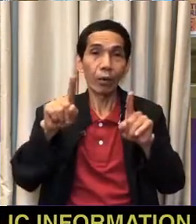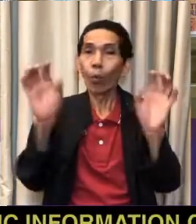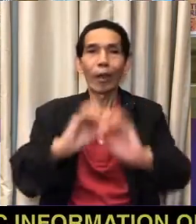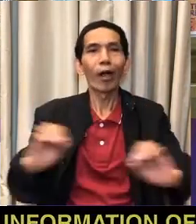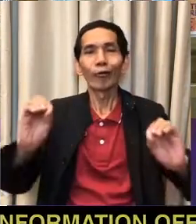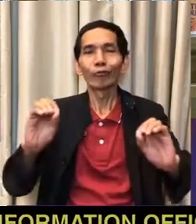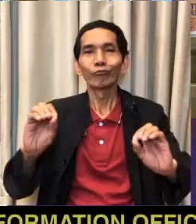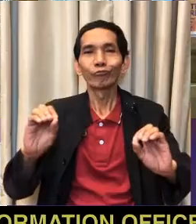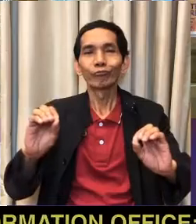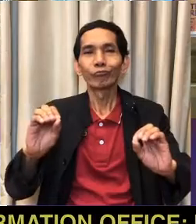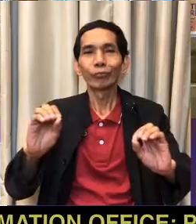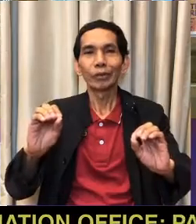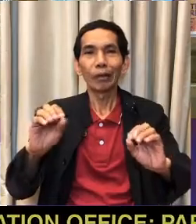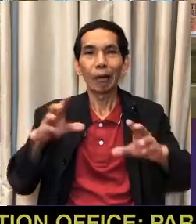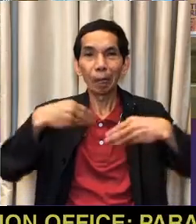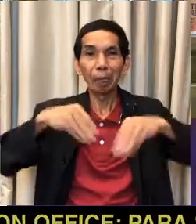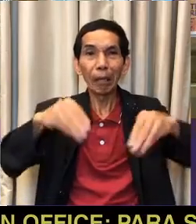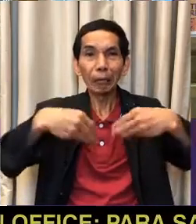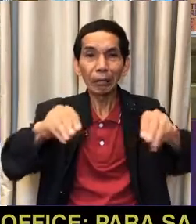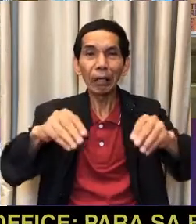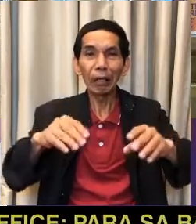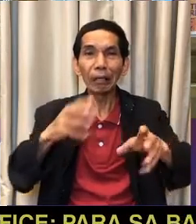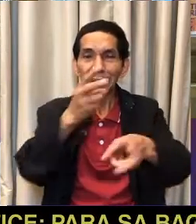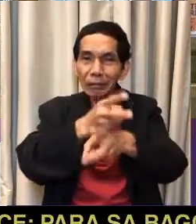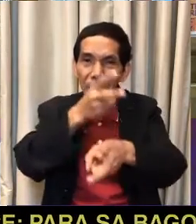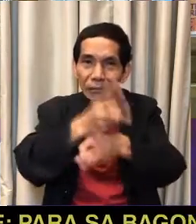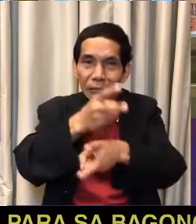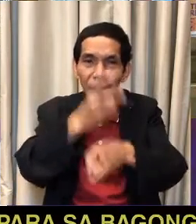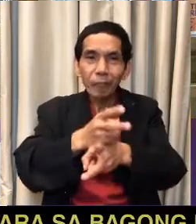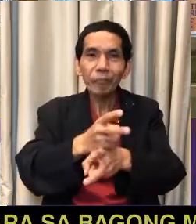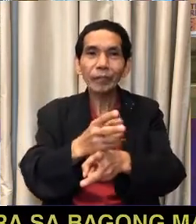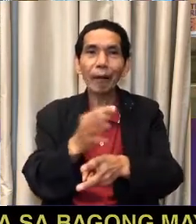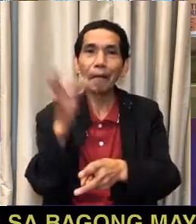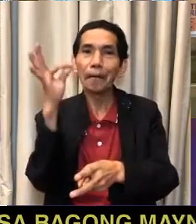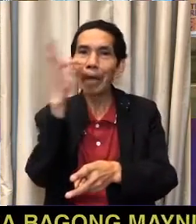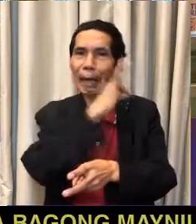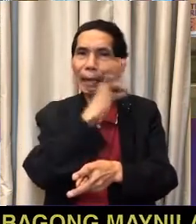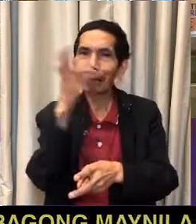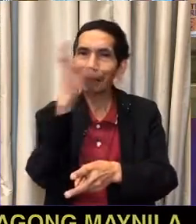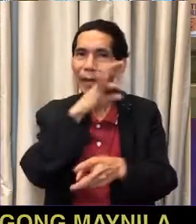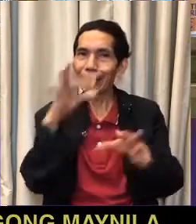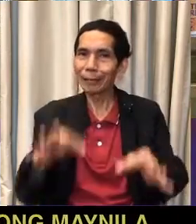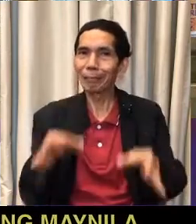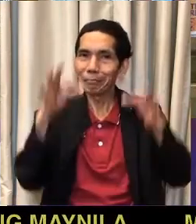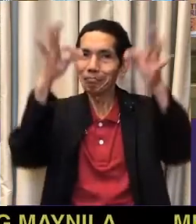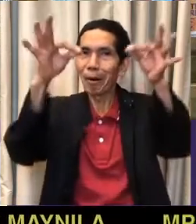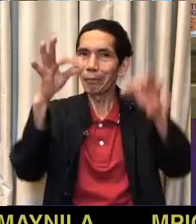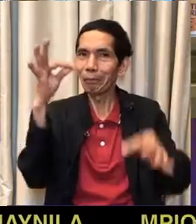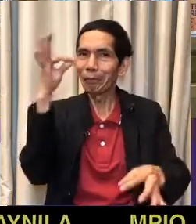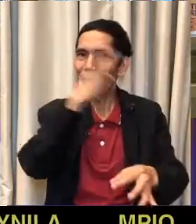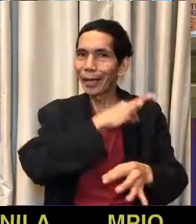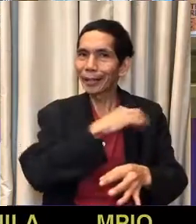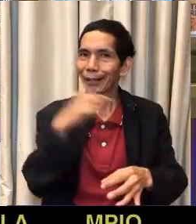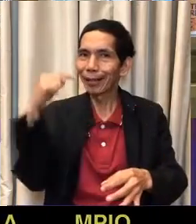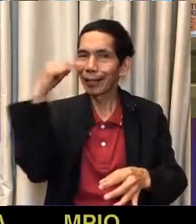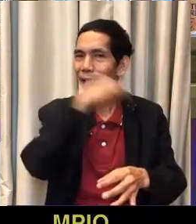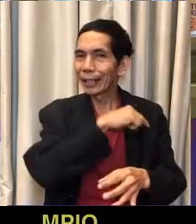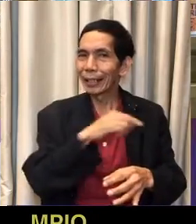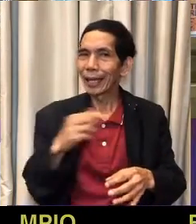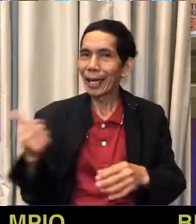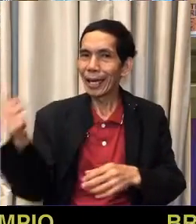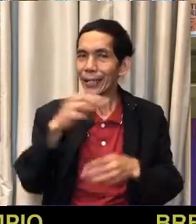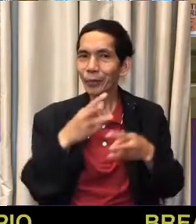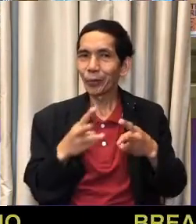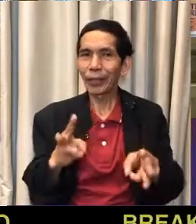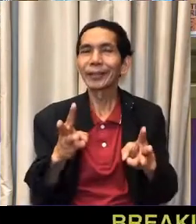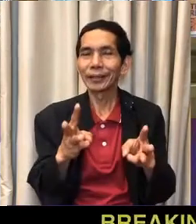po. Wala po yung... Kaya ingat-ingat sa mga napopost. Kaya... But at any